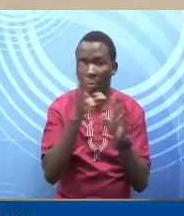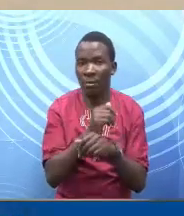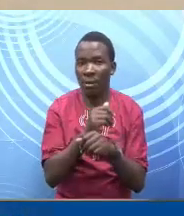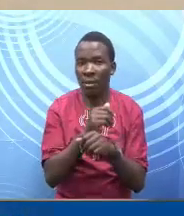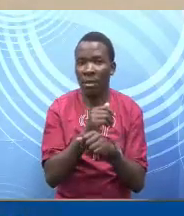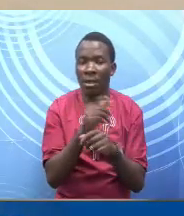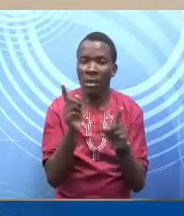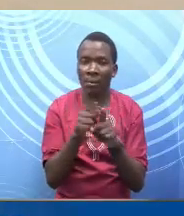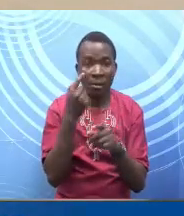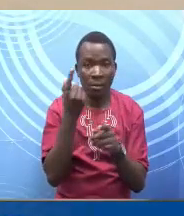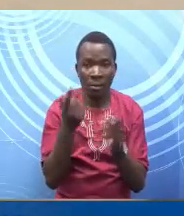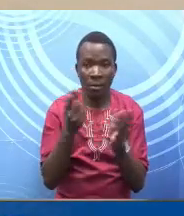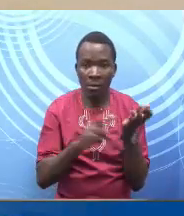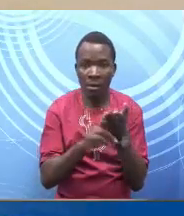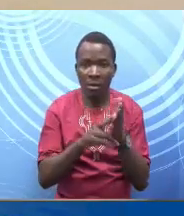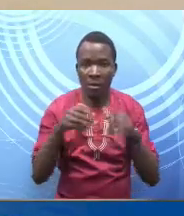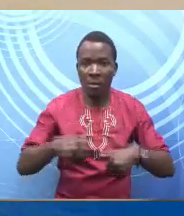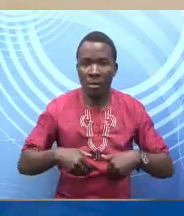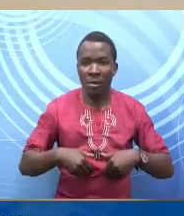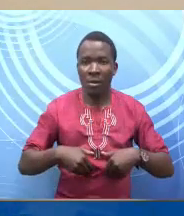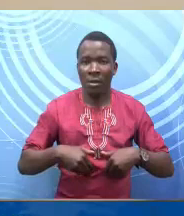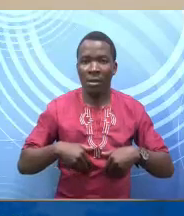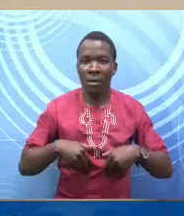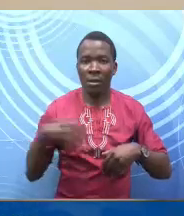turi gukoresha urubyiruko rw'abakorera bushake kugira ngo